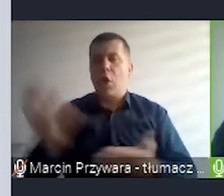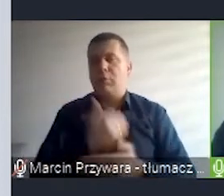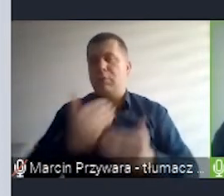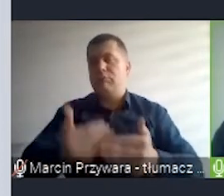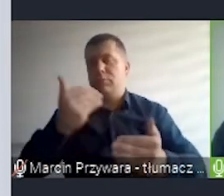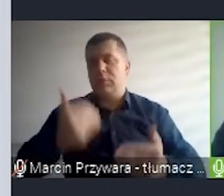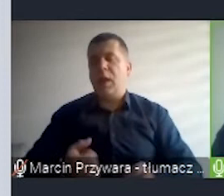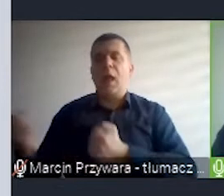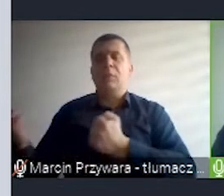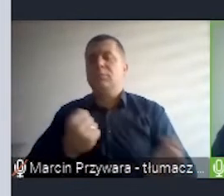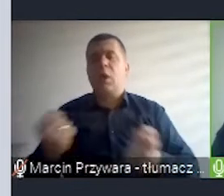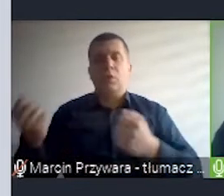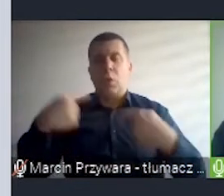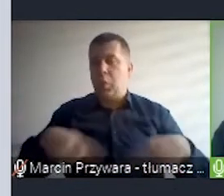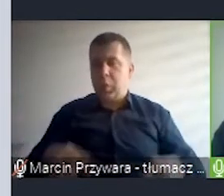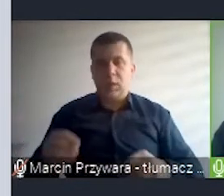sprzęt dostarczy.